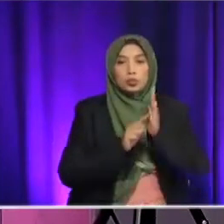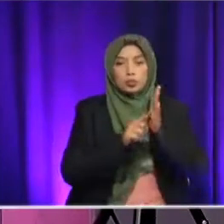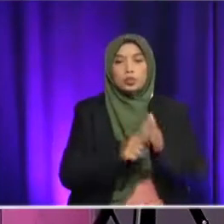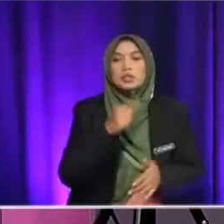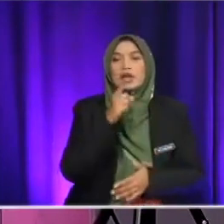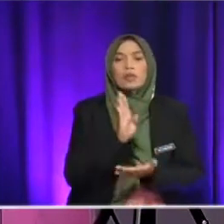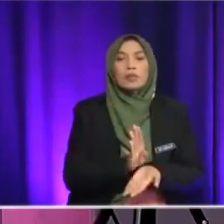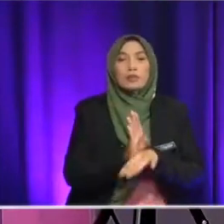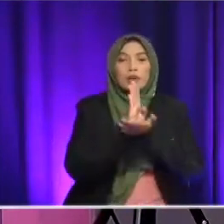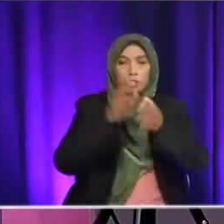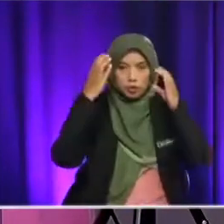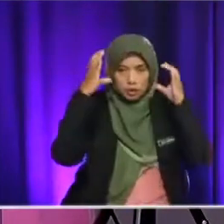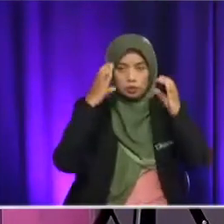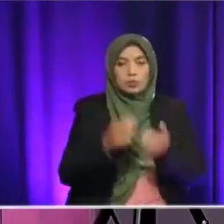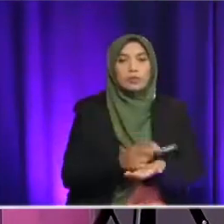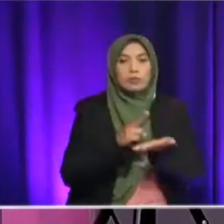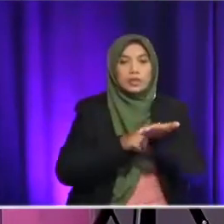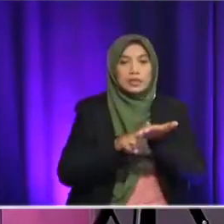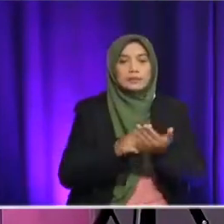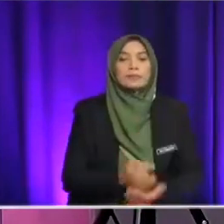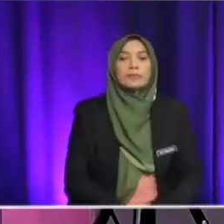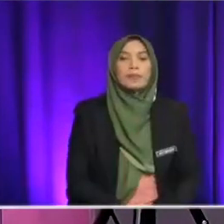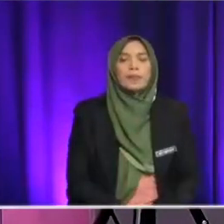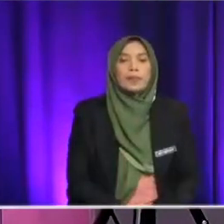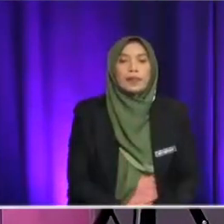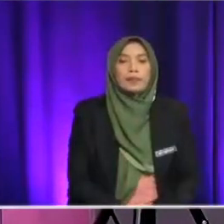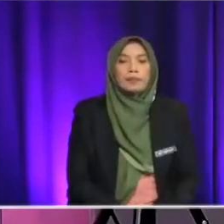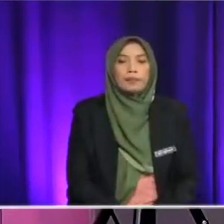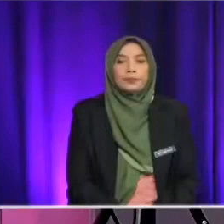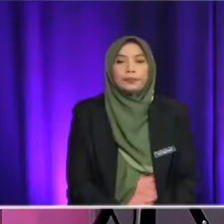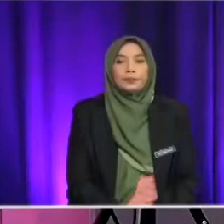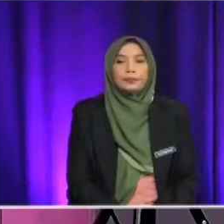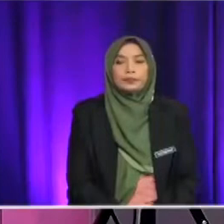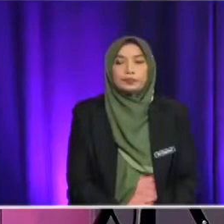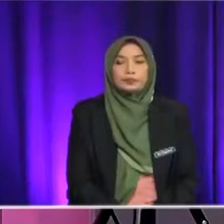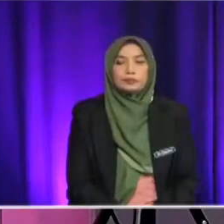bantu Cikgu Linda baca? Silakan, siapa anak-anak murid Cikgu Linda nak bantu